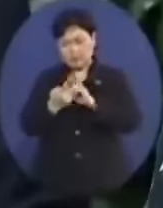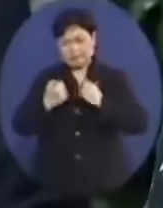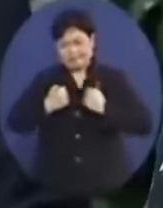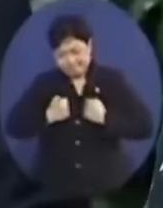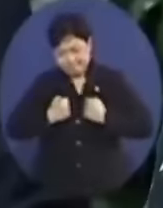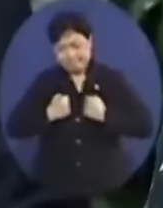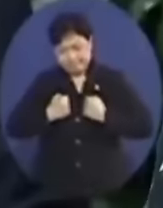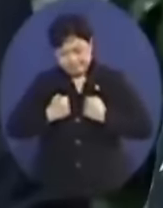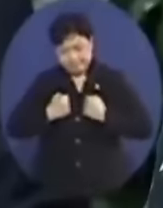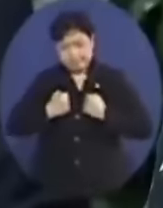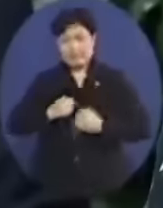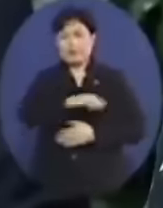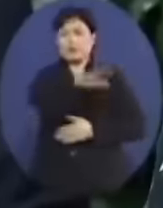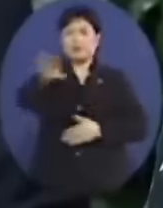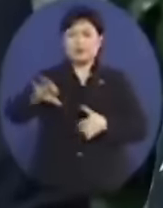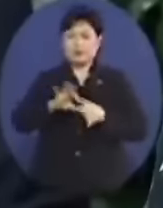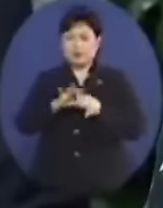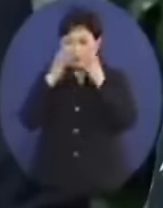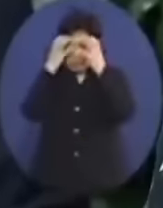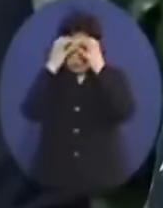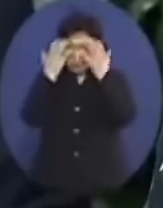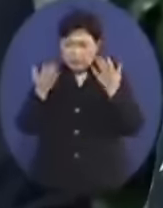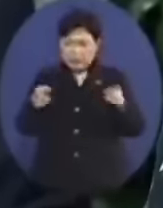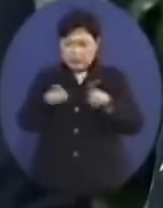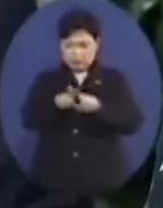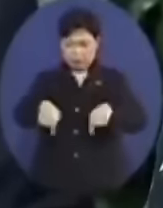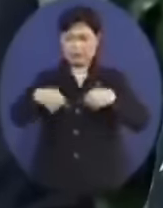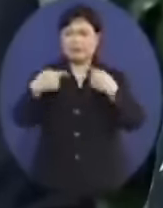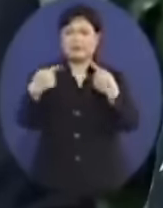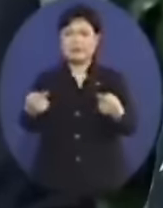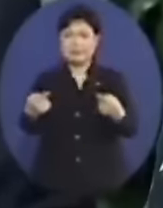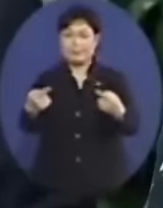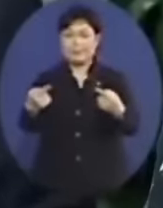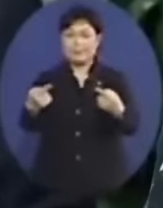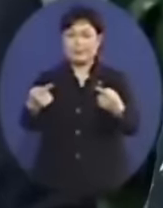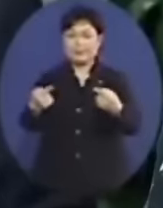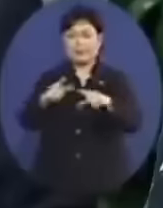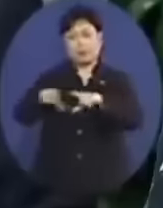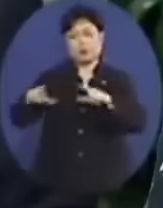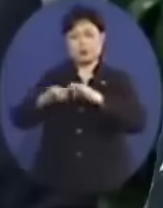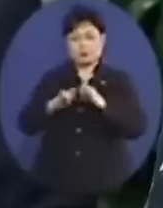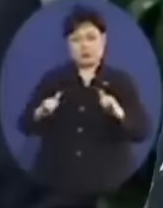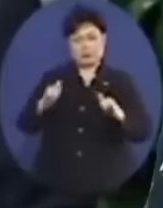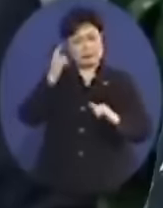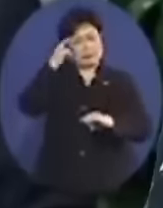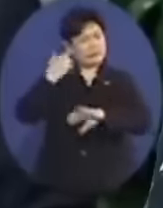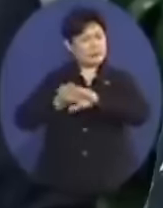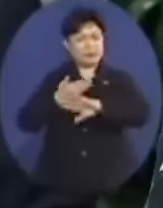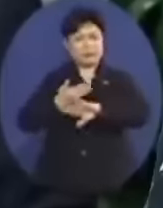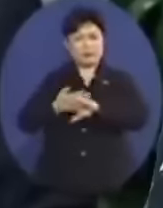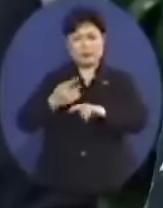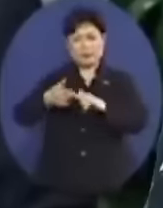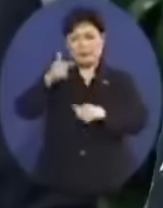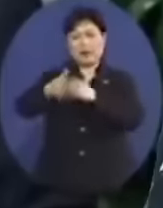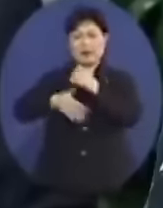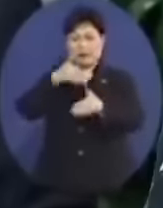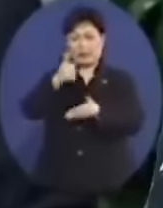짊어지고 우리의 고통에 동참하였다 일반 사람들은 그렇지 않다 예수님은